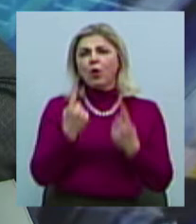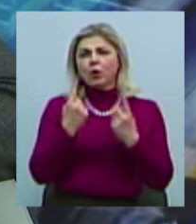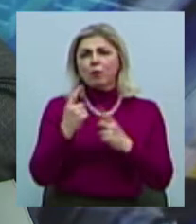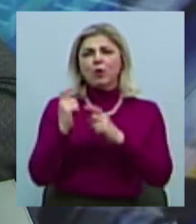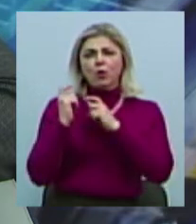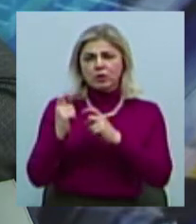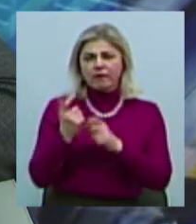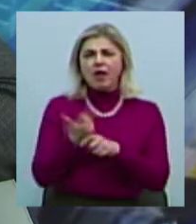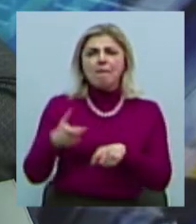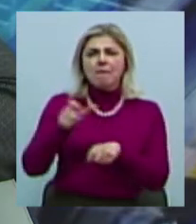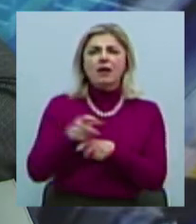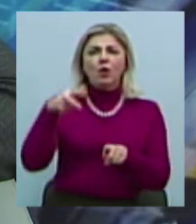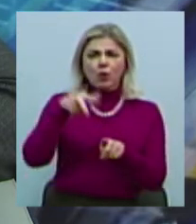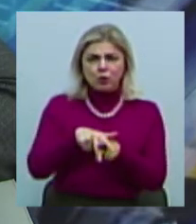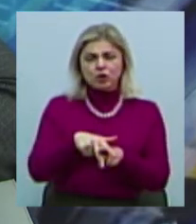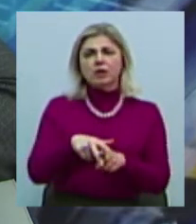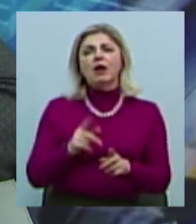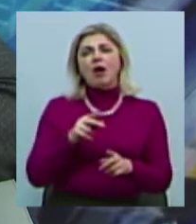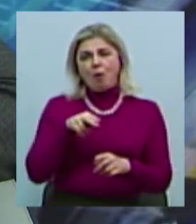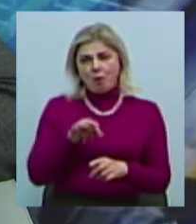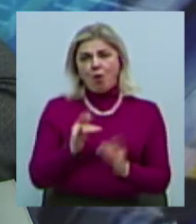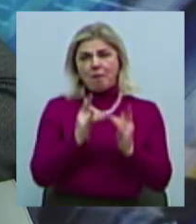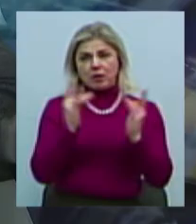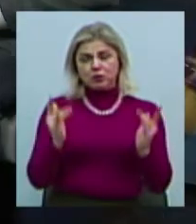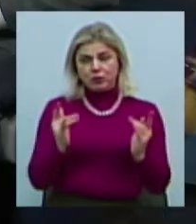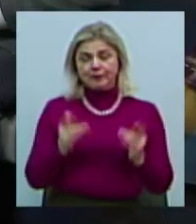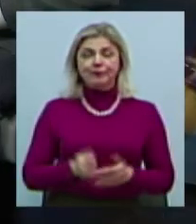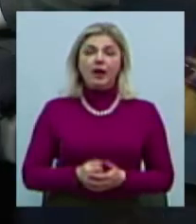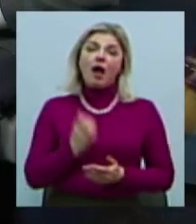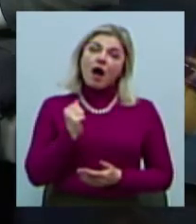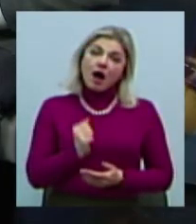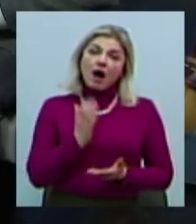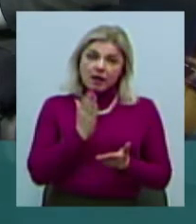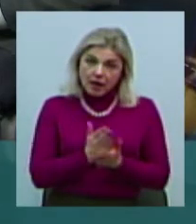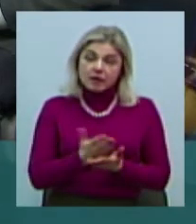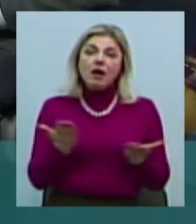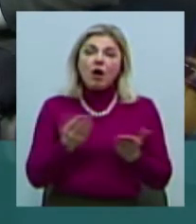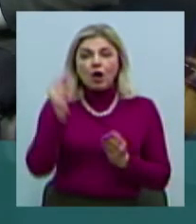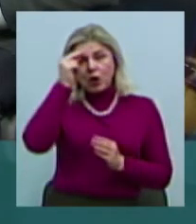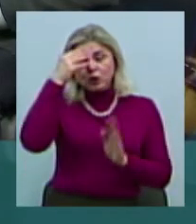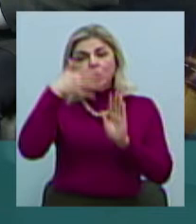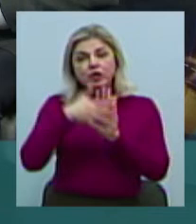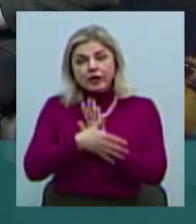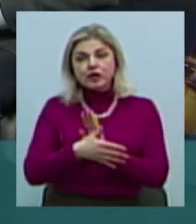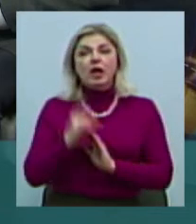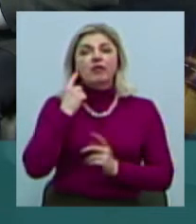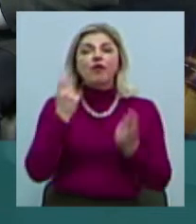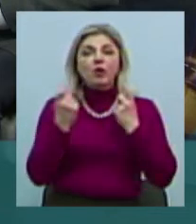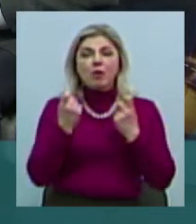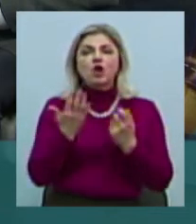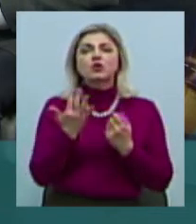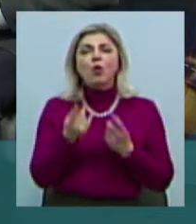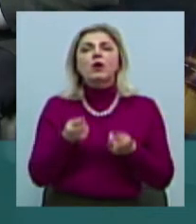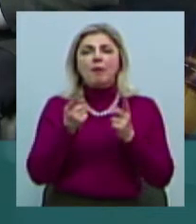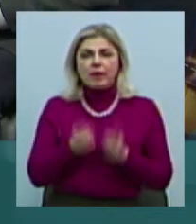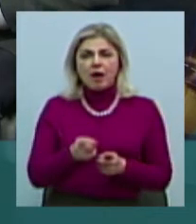перегружены и йдуть по мосту. Ну, а є якісь дослідження, інформація про те, скільки насправді заходить тих, які